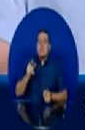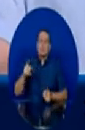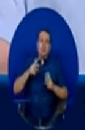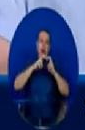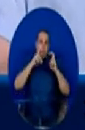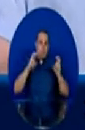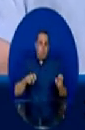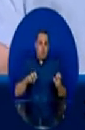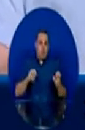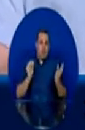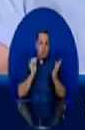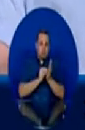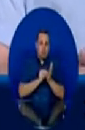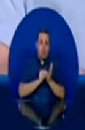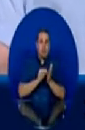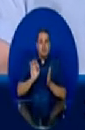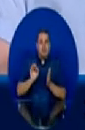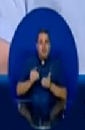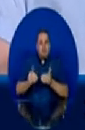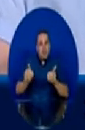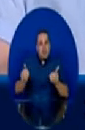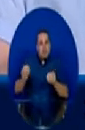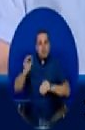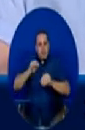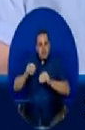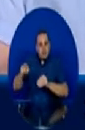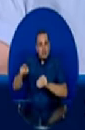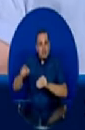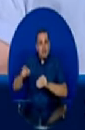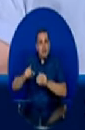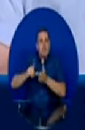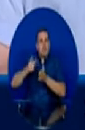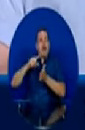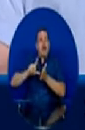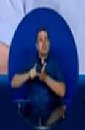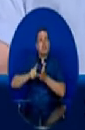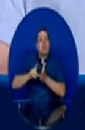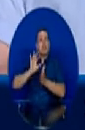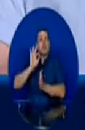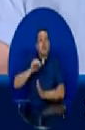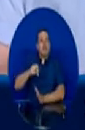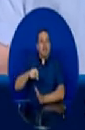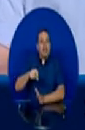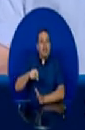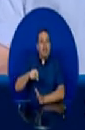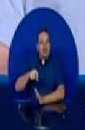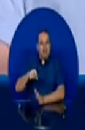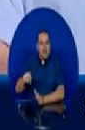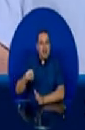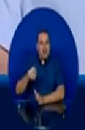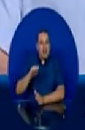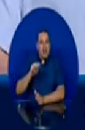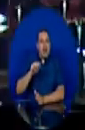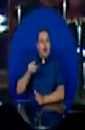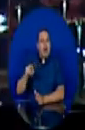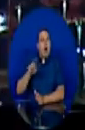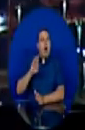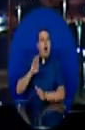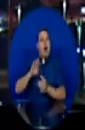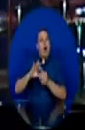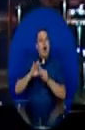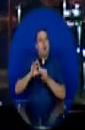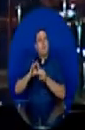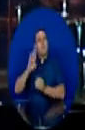רשומה שמטרה של לקדם את השימוש בביטקוין ובטכנולוגיית הבלוקצ'יין בארץ. אנחנו עובדים מול הרגולציה, אנחנו עושים פעילות